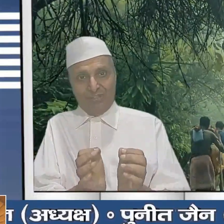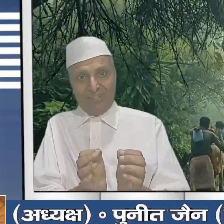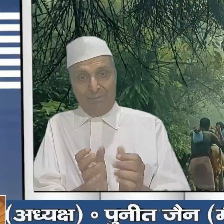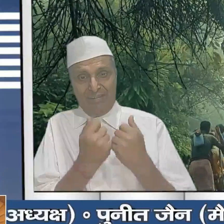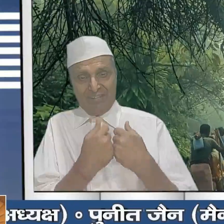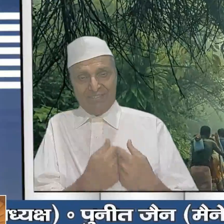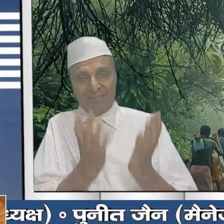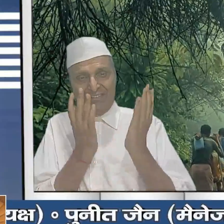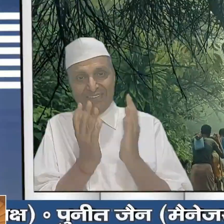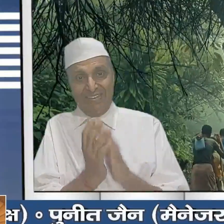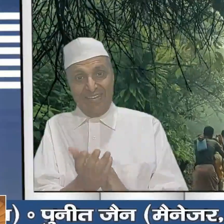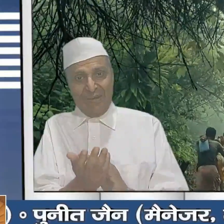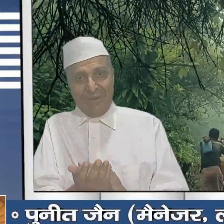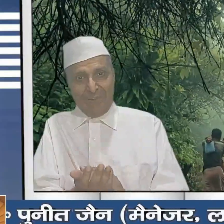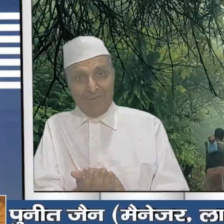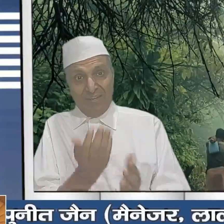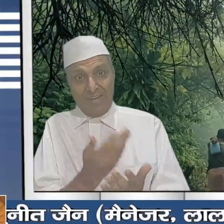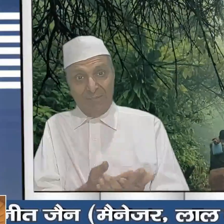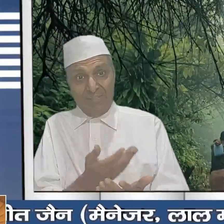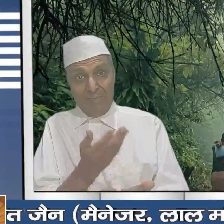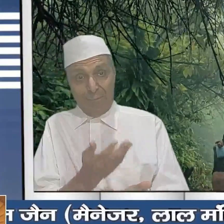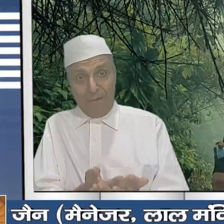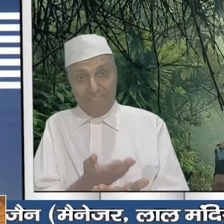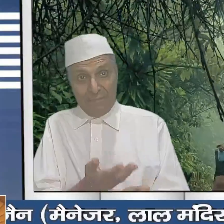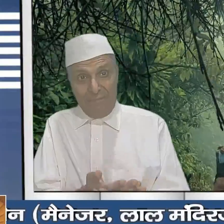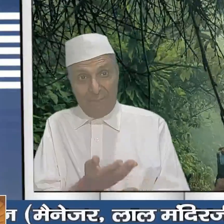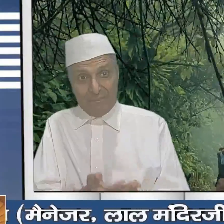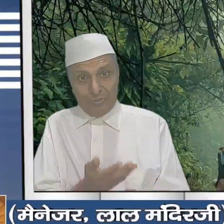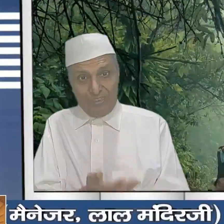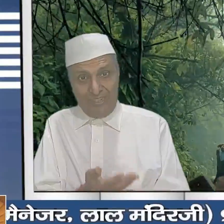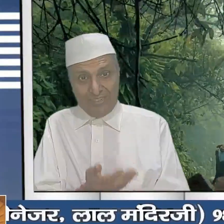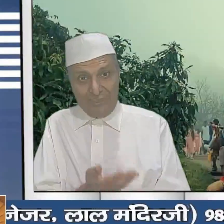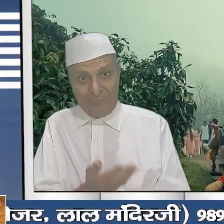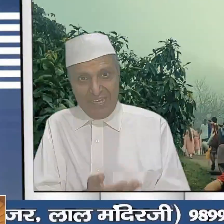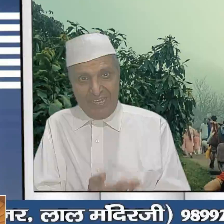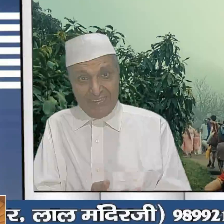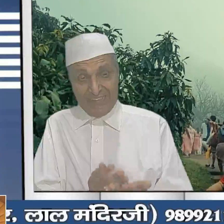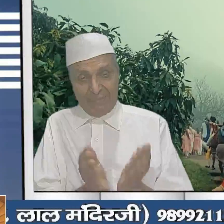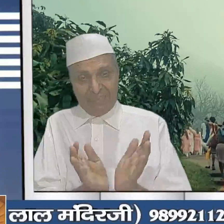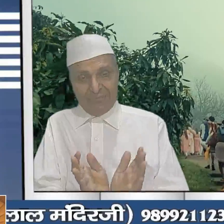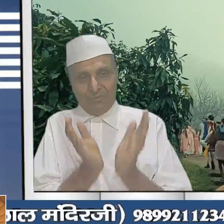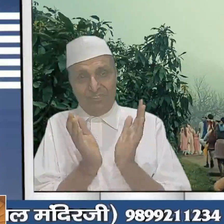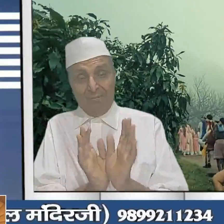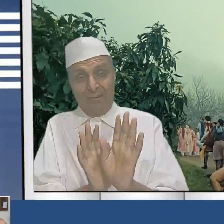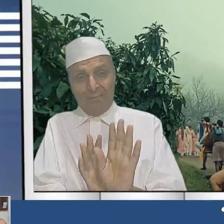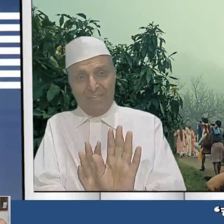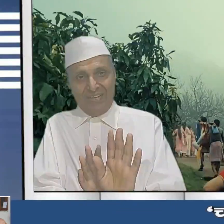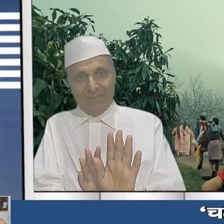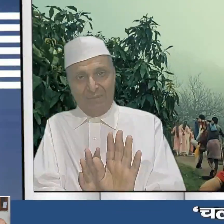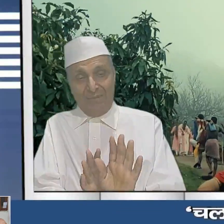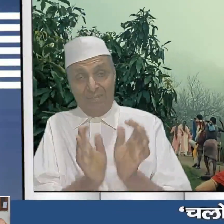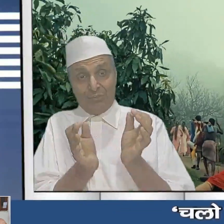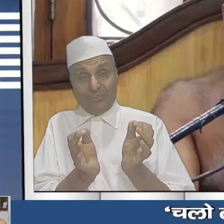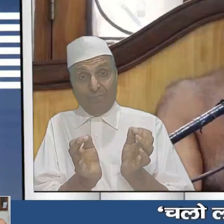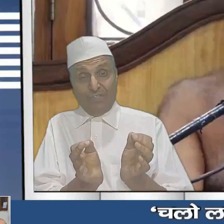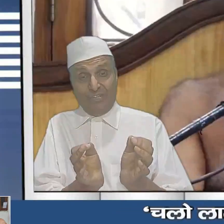2-3 फ्लैट के चक्कर में सब ले जाता है, और आप खाली बिद बाद में महसूसते रहते हो अपने हाथ जब सब कुछ चले। हम क्या कहें